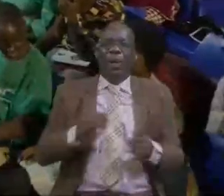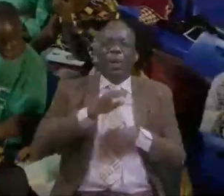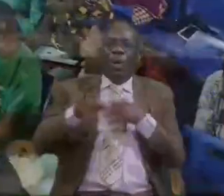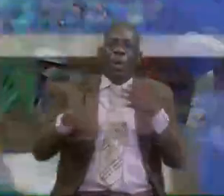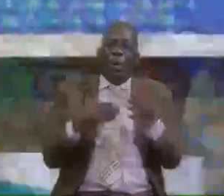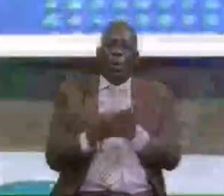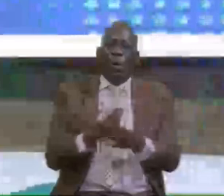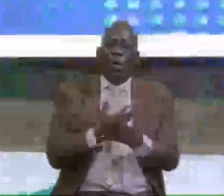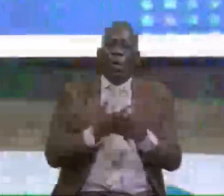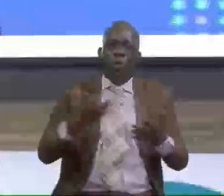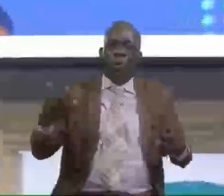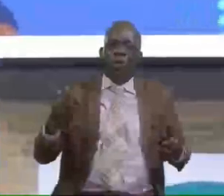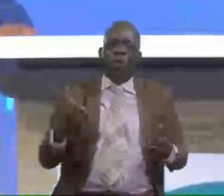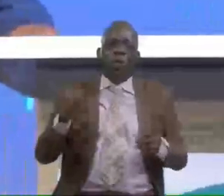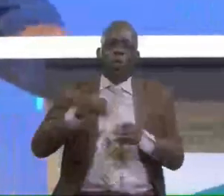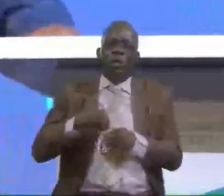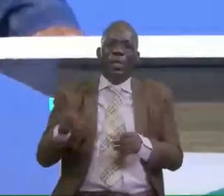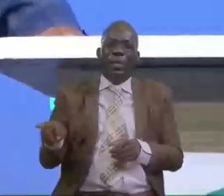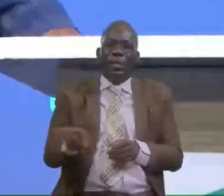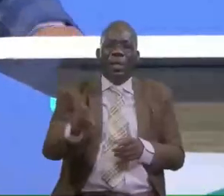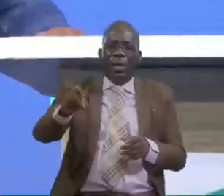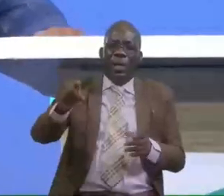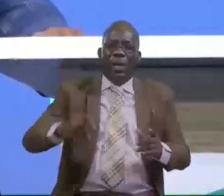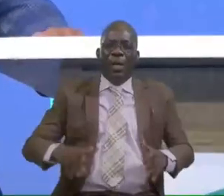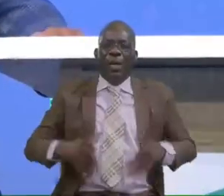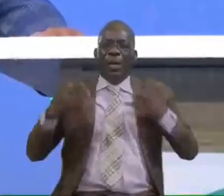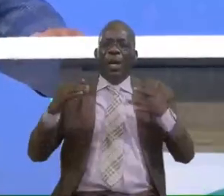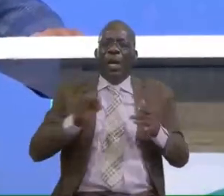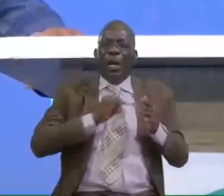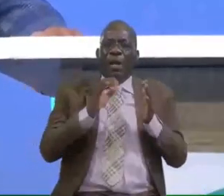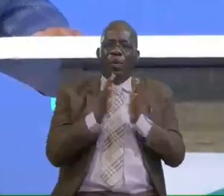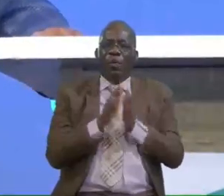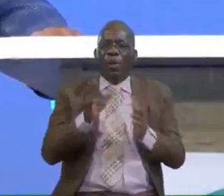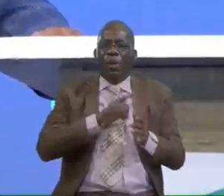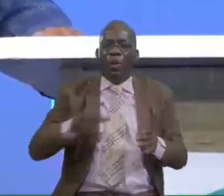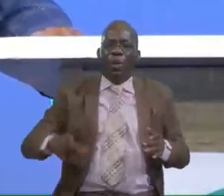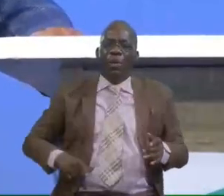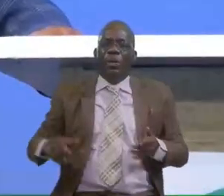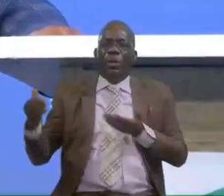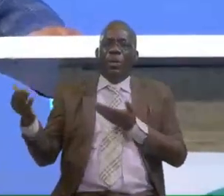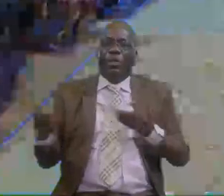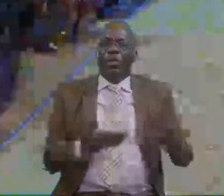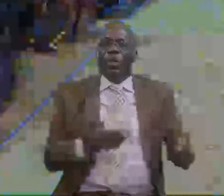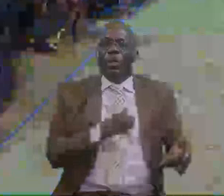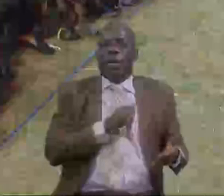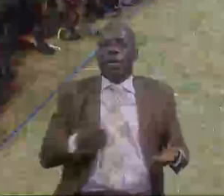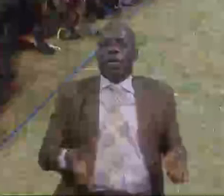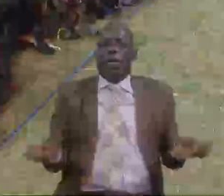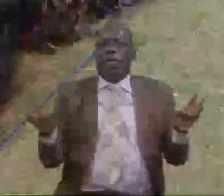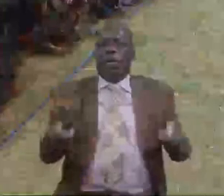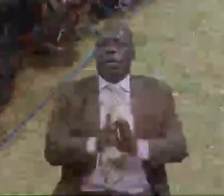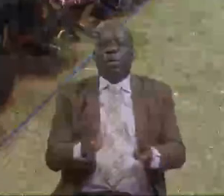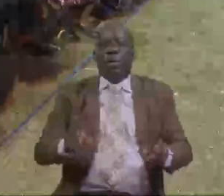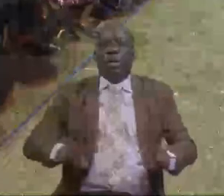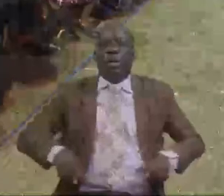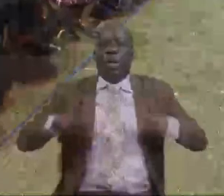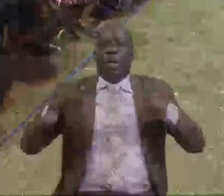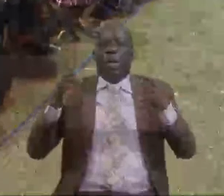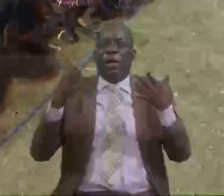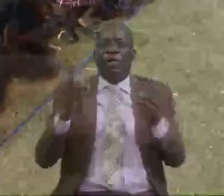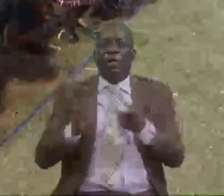Tous les gaspillages de leur vie, je prie, Seigneur, que tu apportes une vie digne à chacun